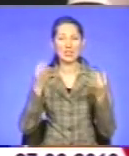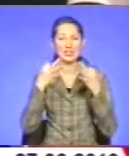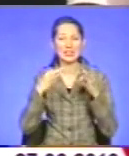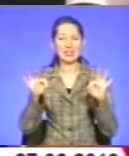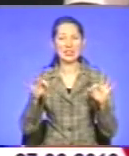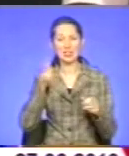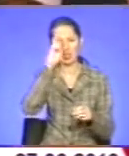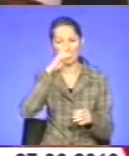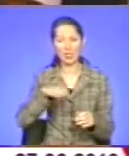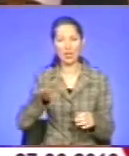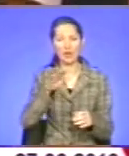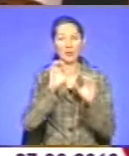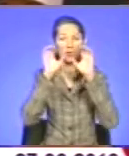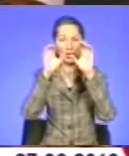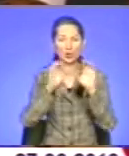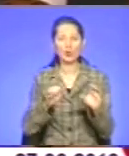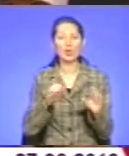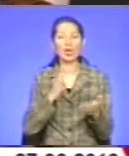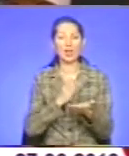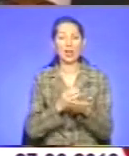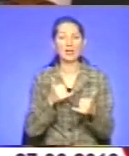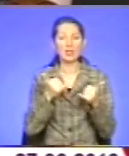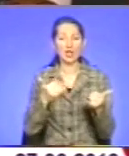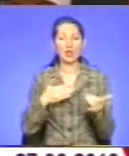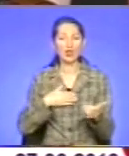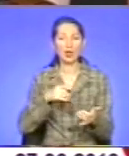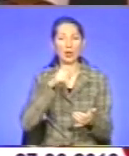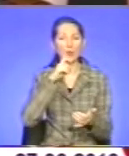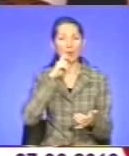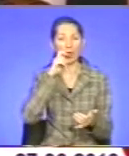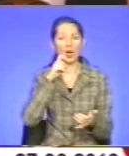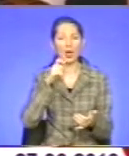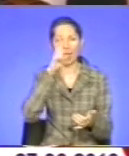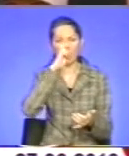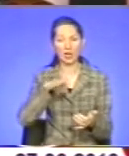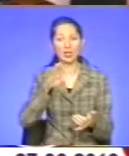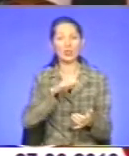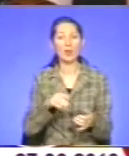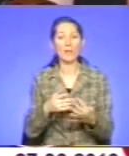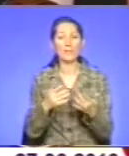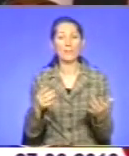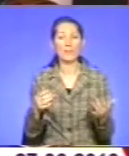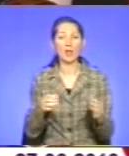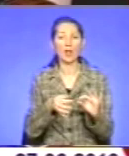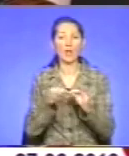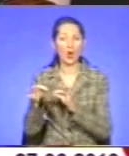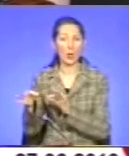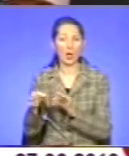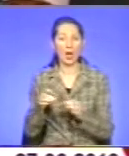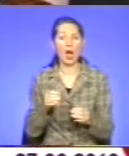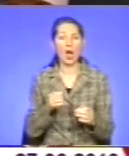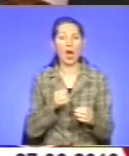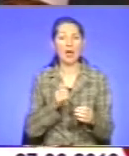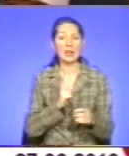незалежній державі. Конституція стала для нашої країни певною формулою, певним алгоритмом, за яким